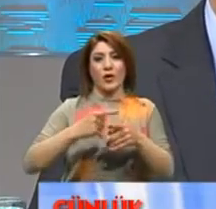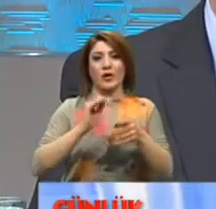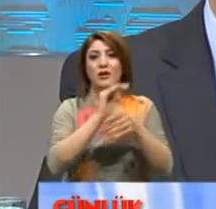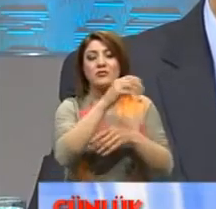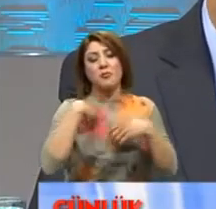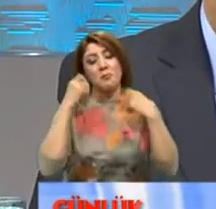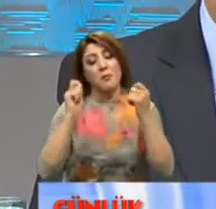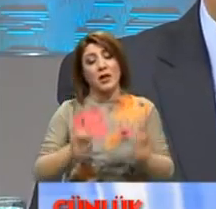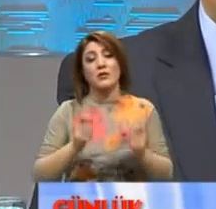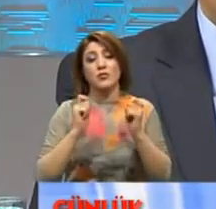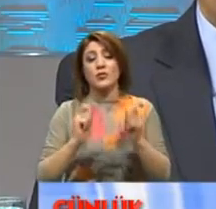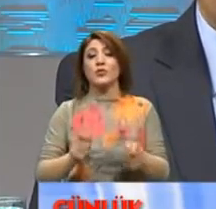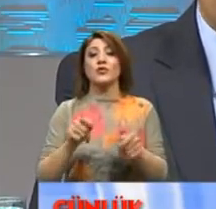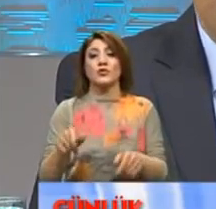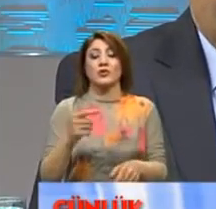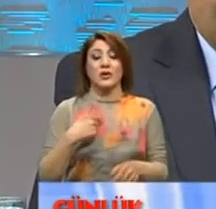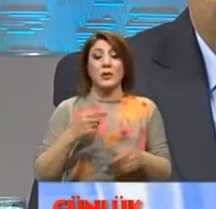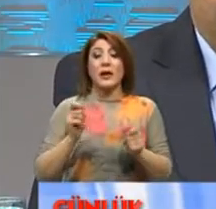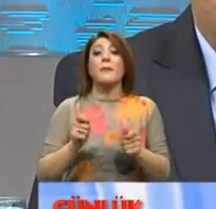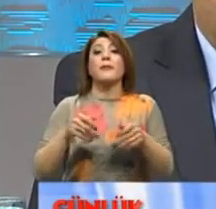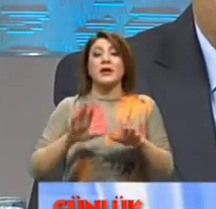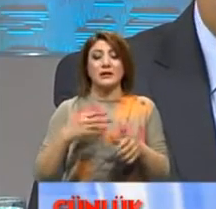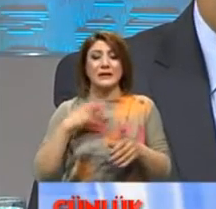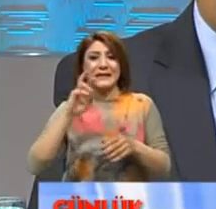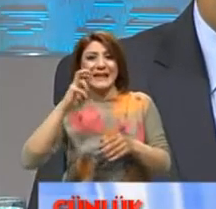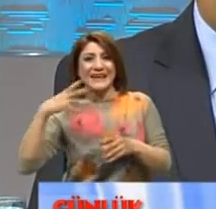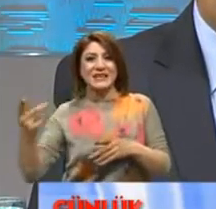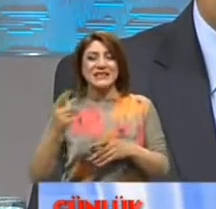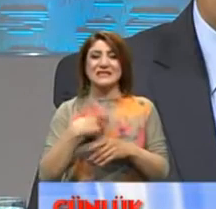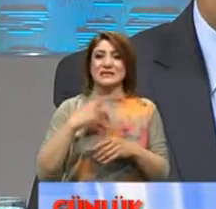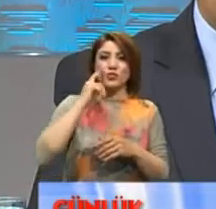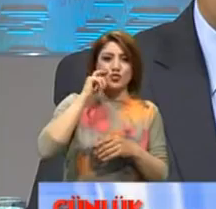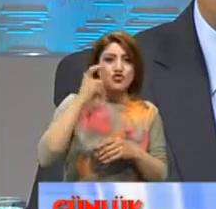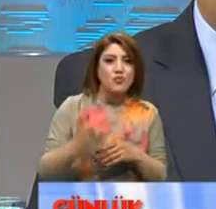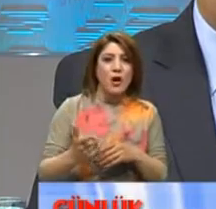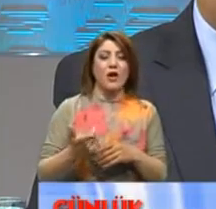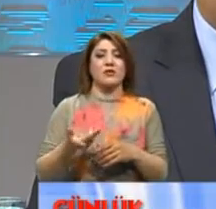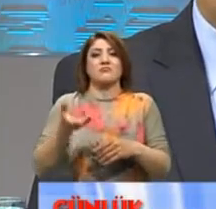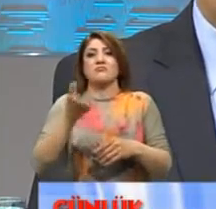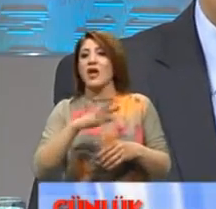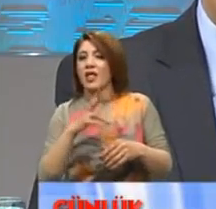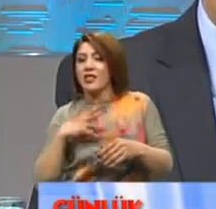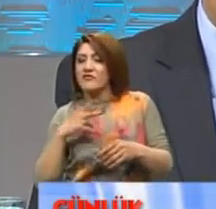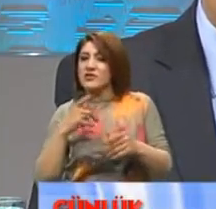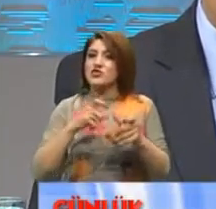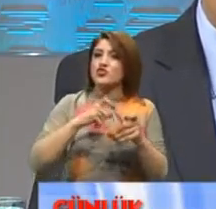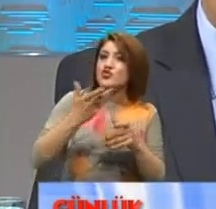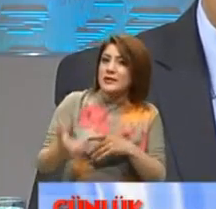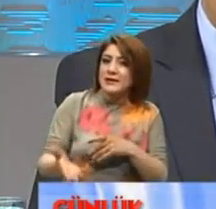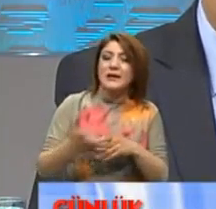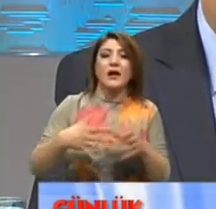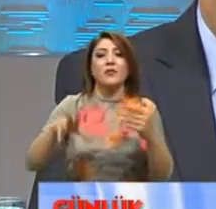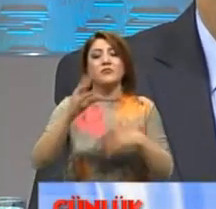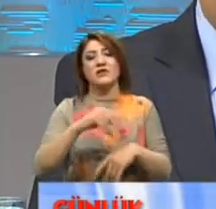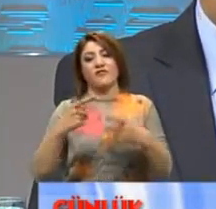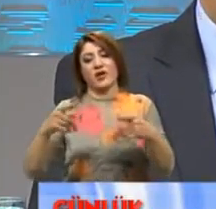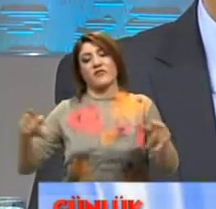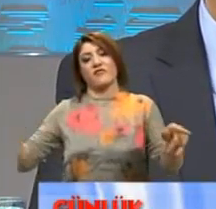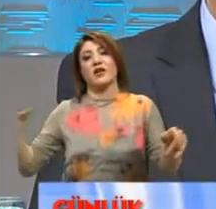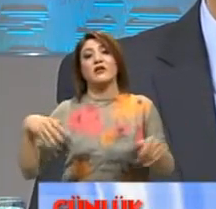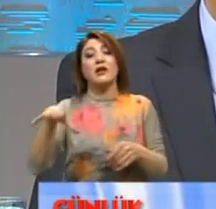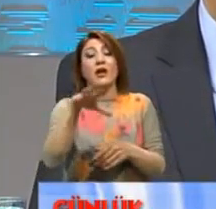Başka çaresi diyor. Ama kente indiğiniz zaman rengi, dili, inancı, mezhebi, tavrı farklı bir sürü insanla karşılaşacaksınız. Evet,